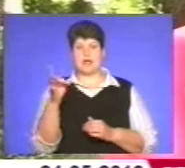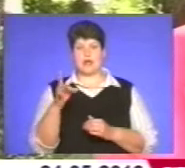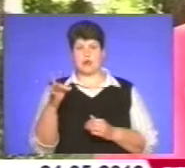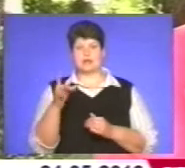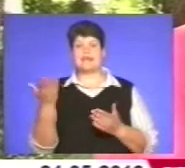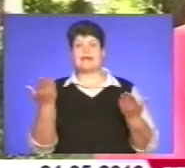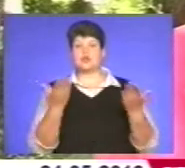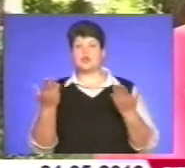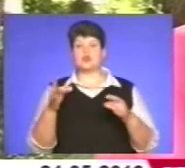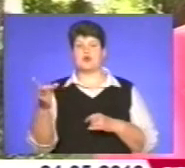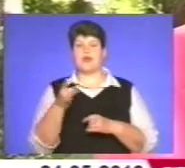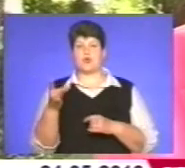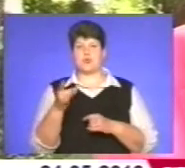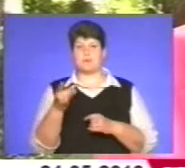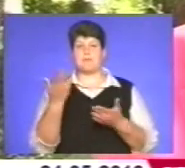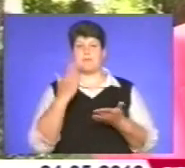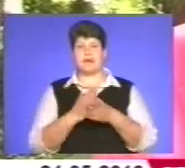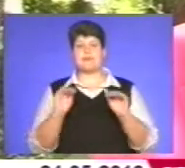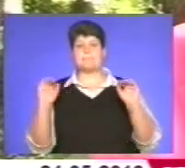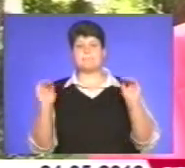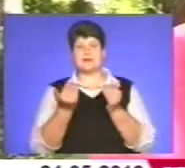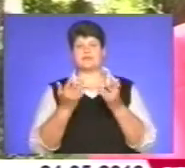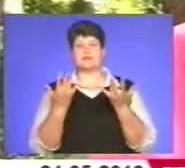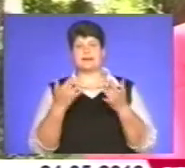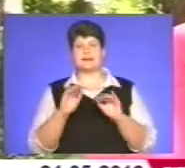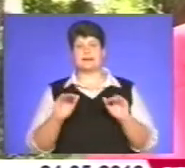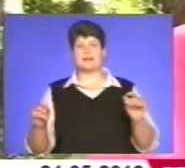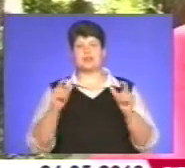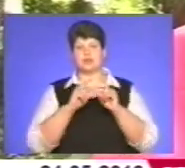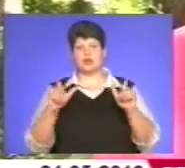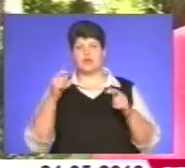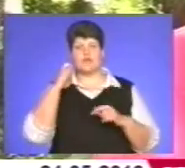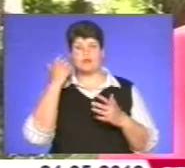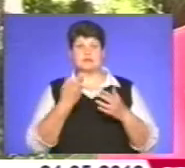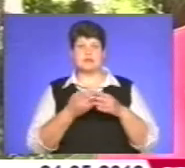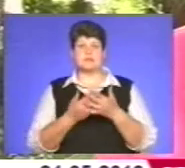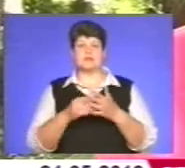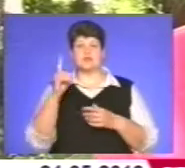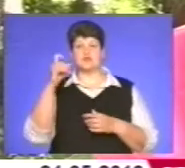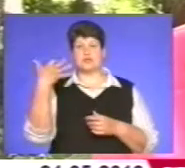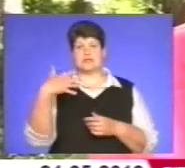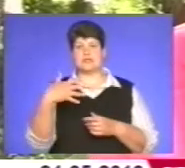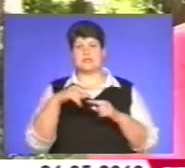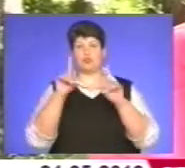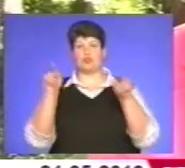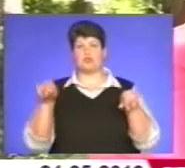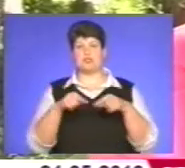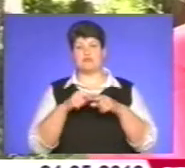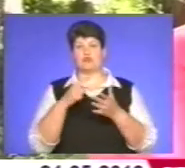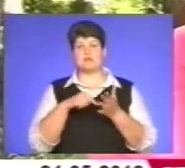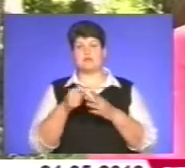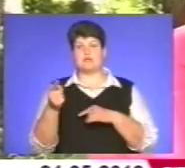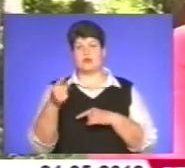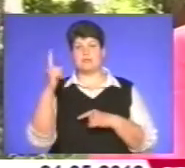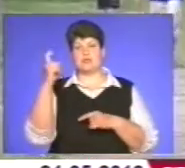район має меншу кількість дітей, ну, в середньому це буде десь близько 150 путівок в місті Тернополі і